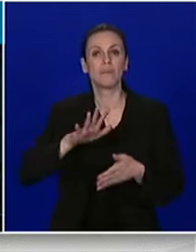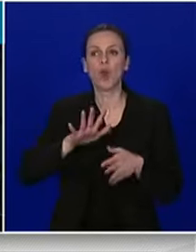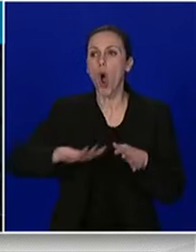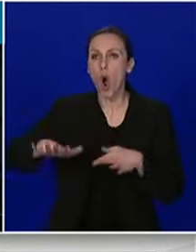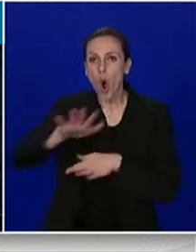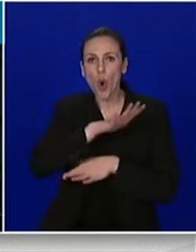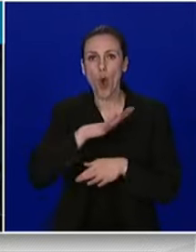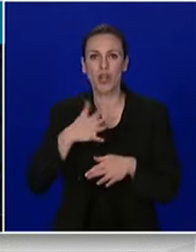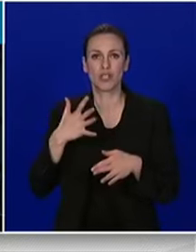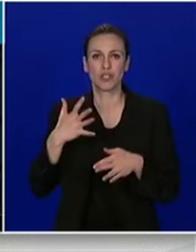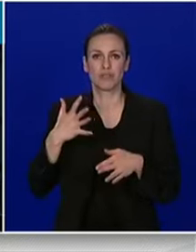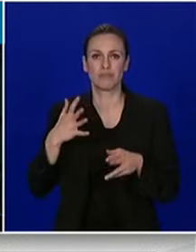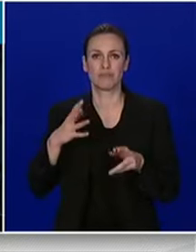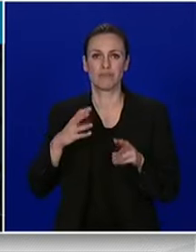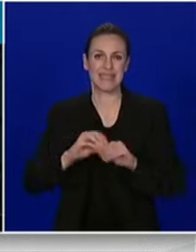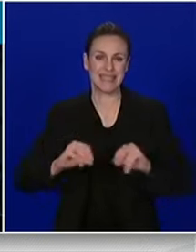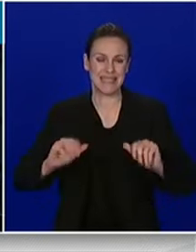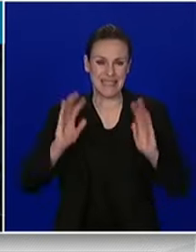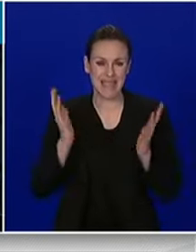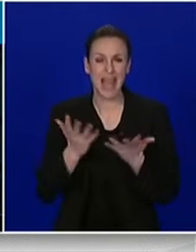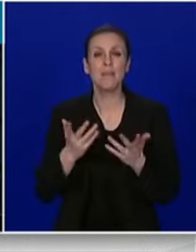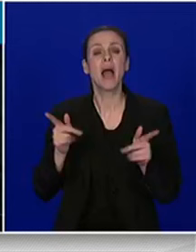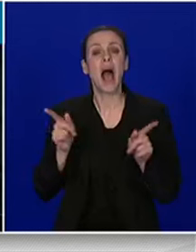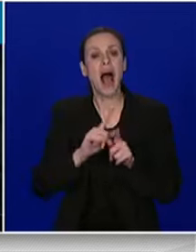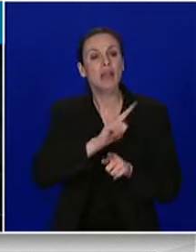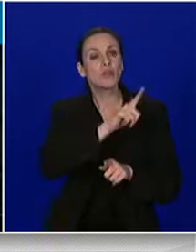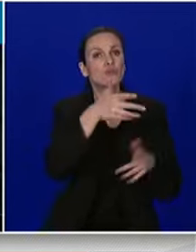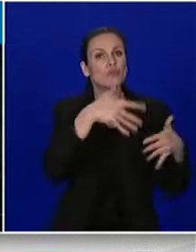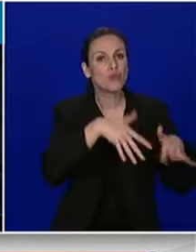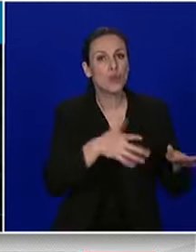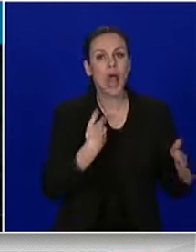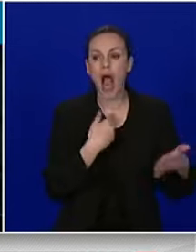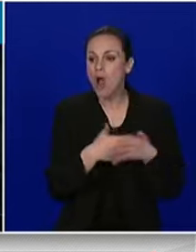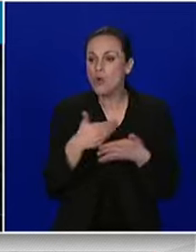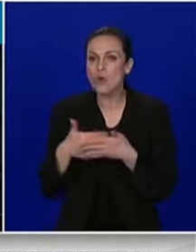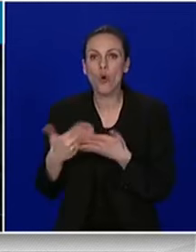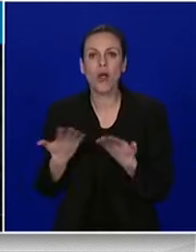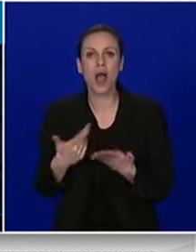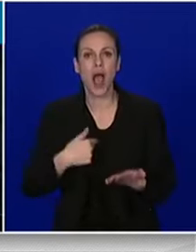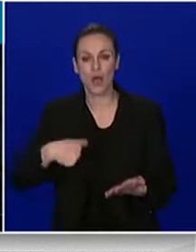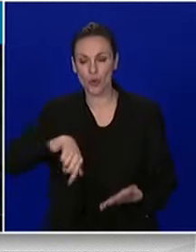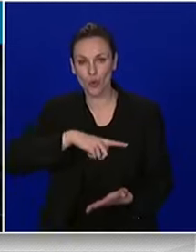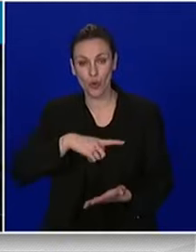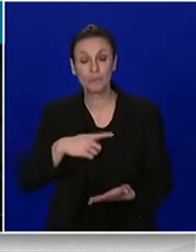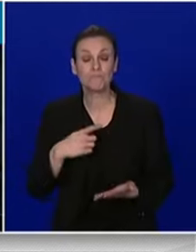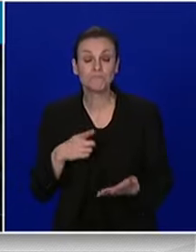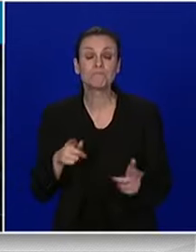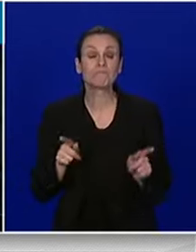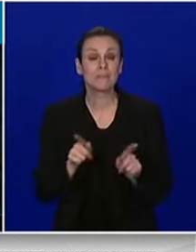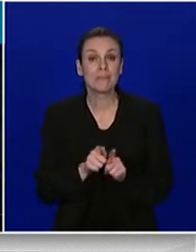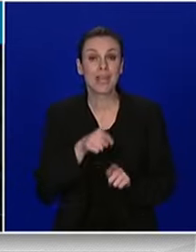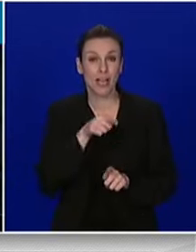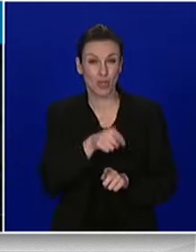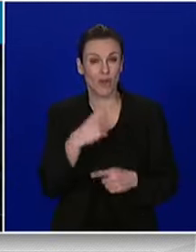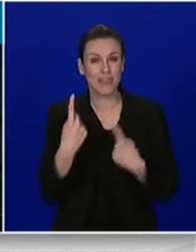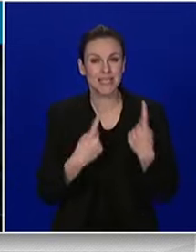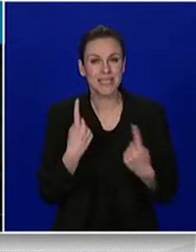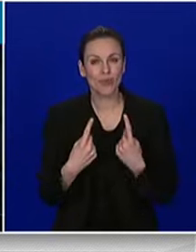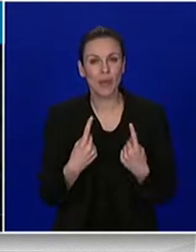naš odnos prema drugim ljudima. S druge strane, i ovakve